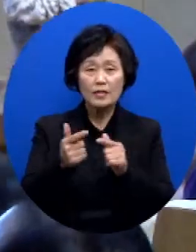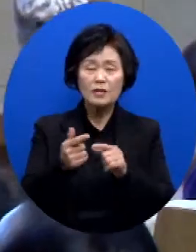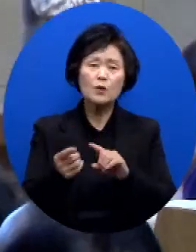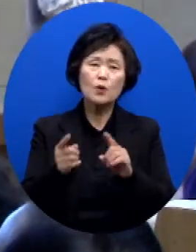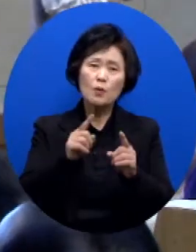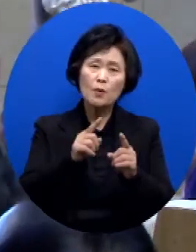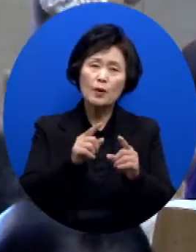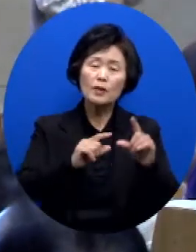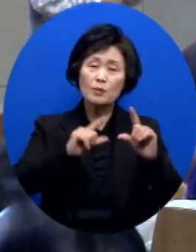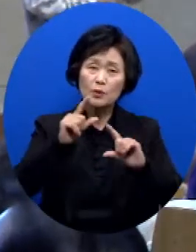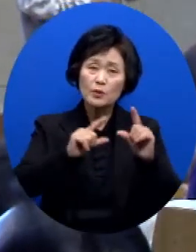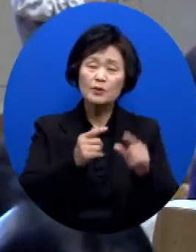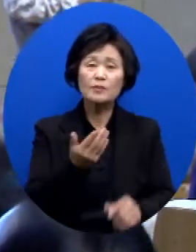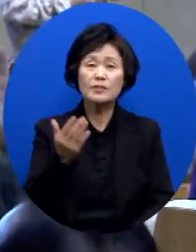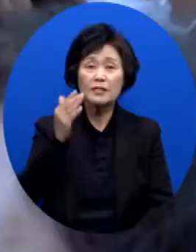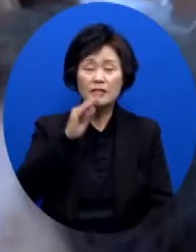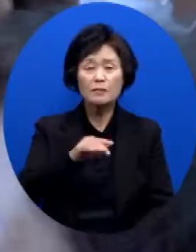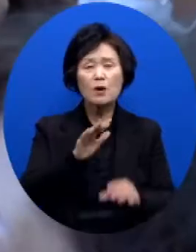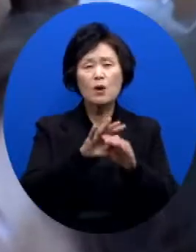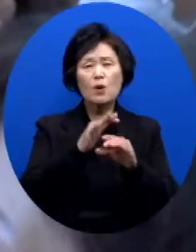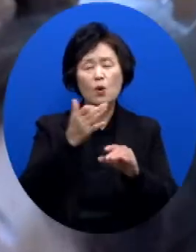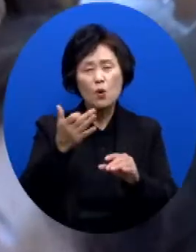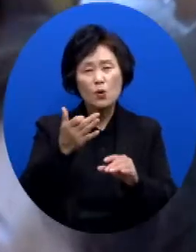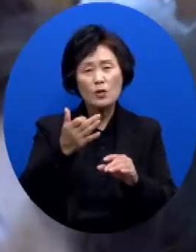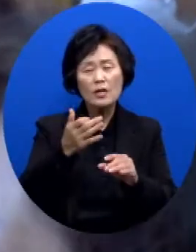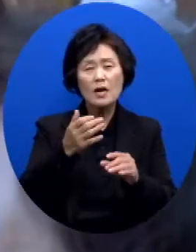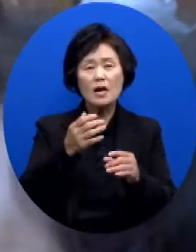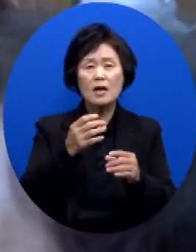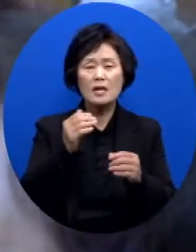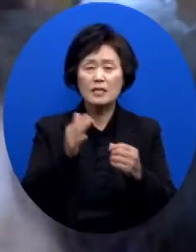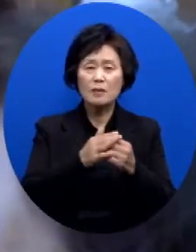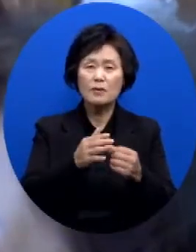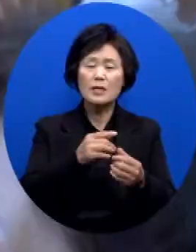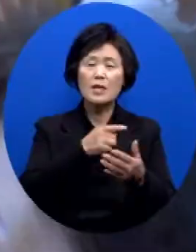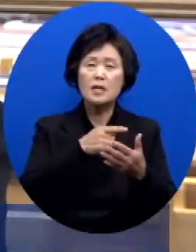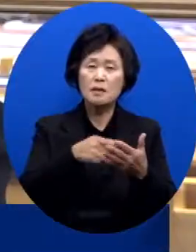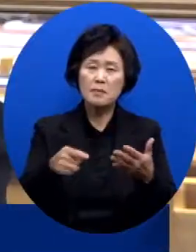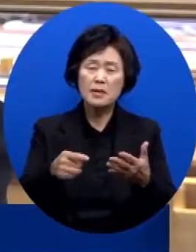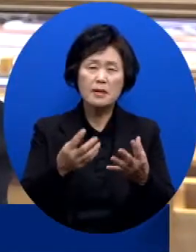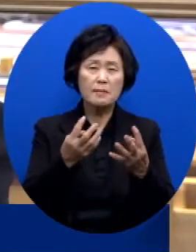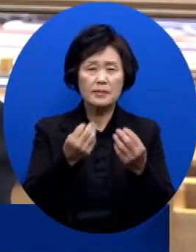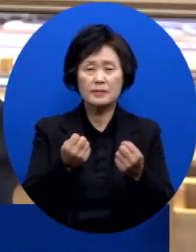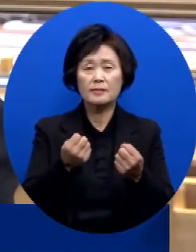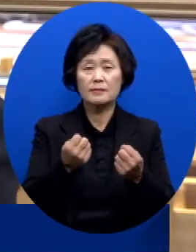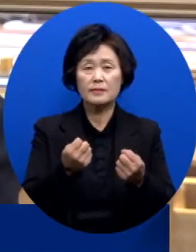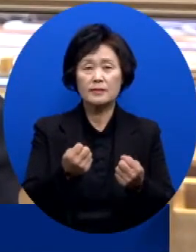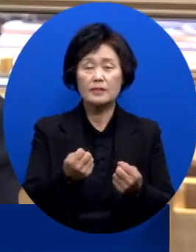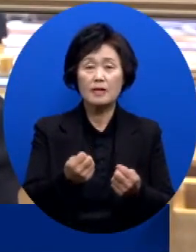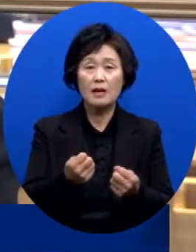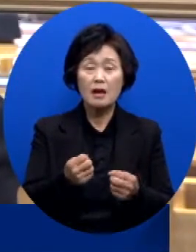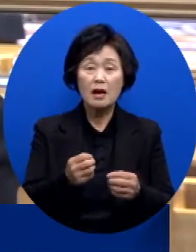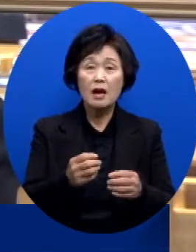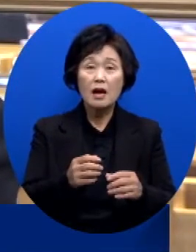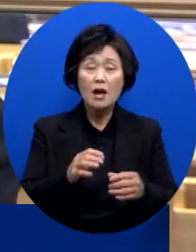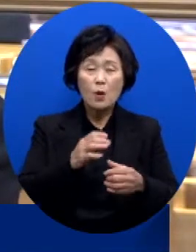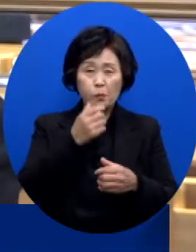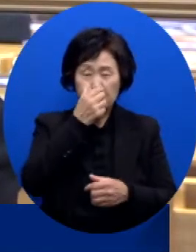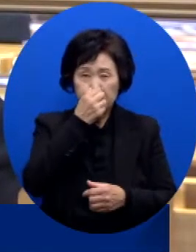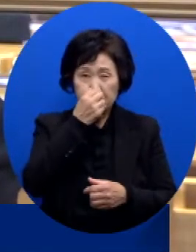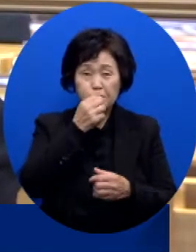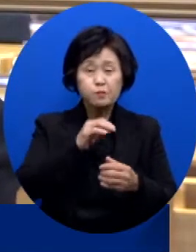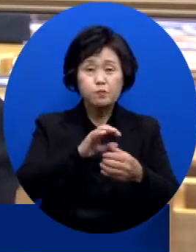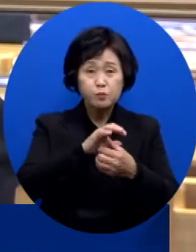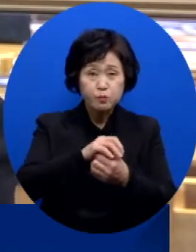모습이지만 코로나19로 인한 상처는 너무 깊습니다. 여러 가지 옥죄였던 것들 이제 위드 코로나 되면서 좀